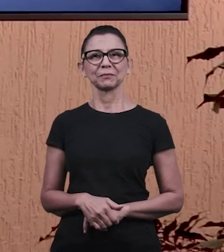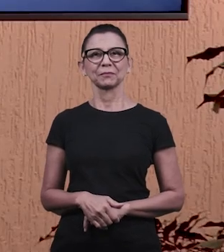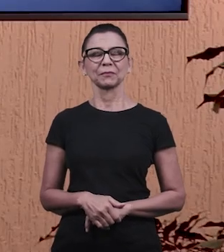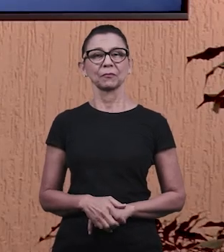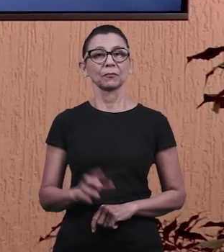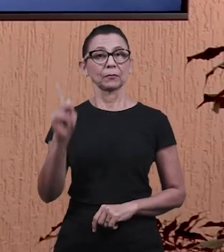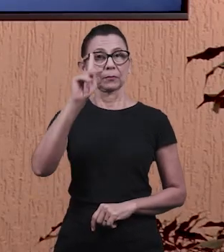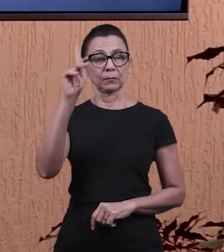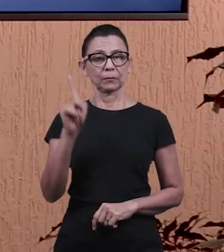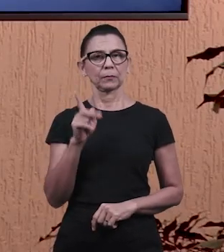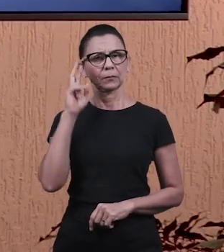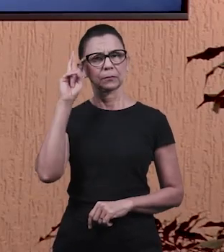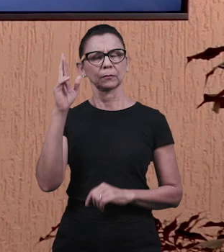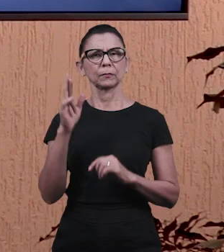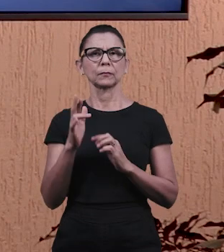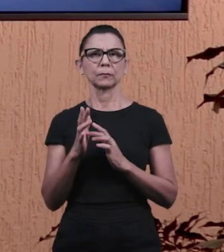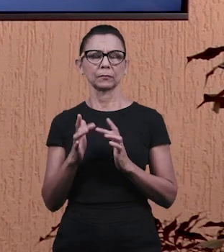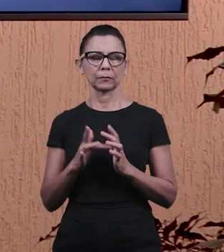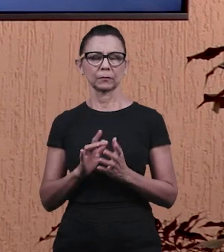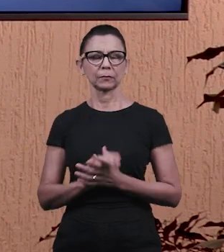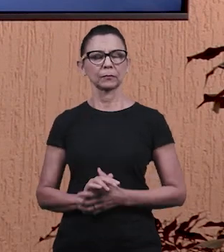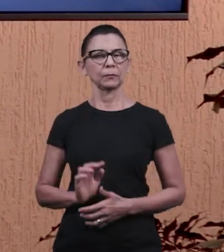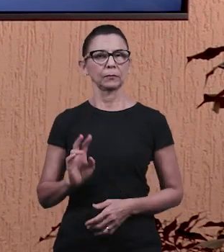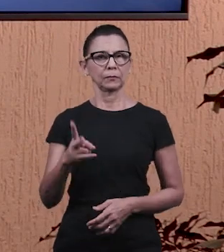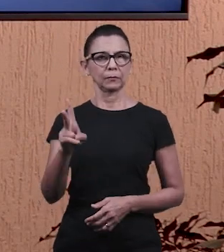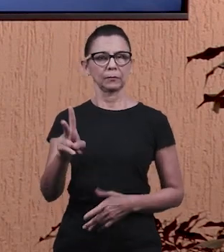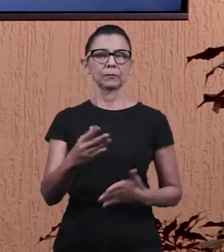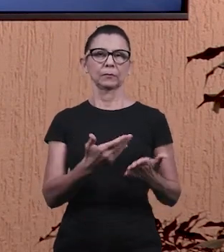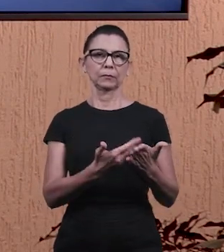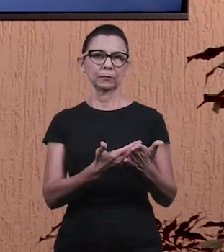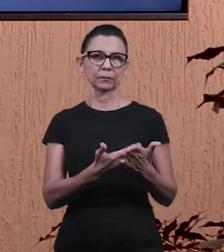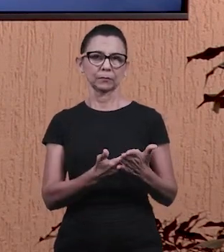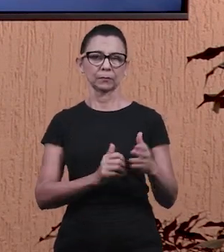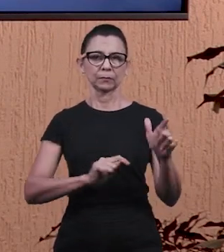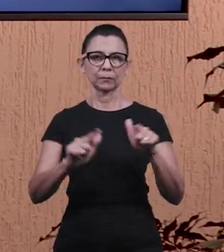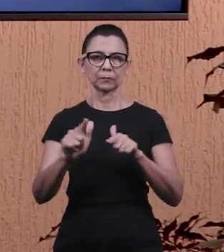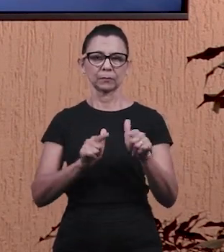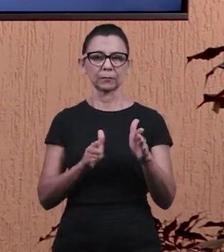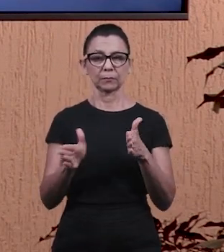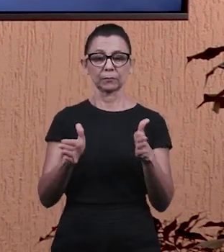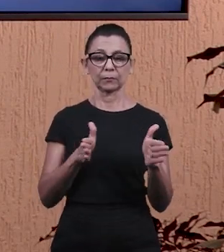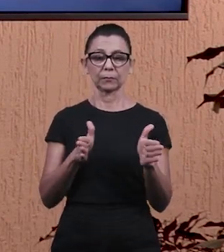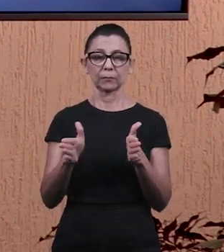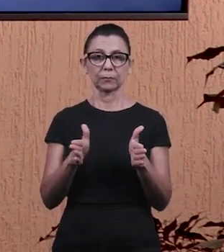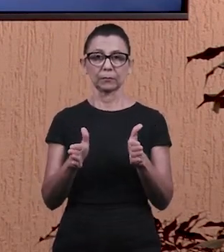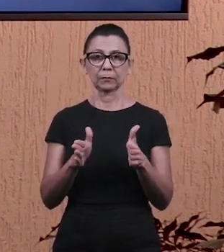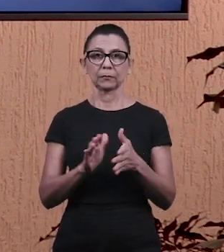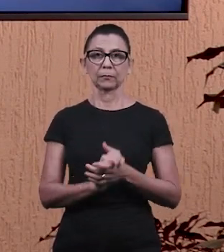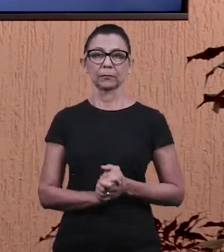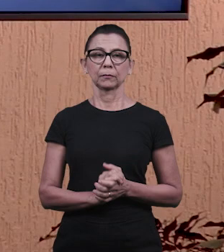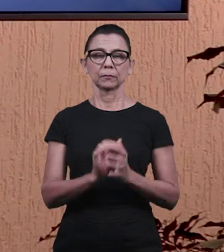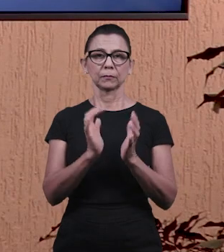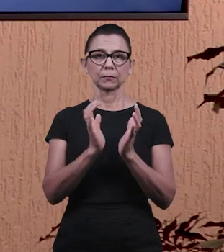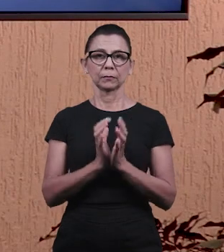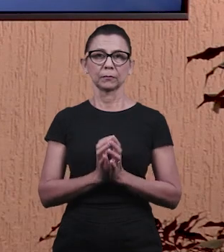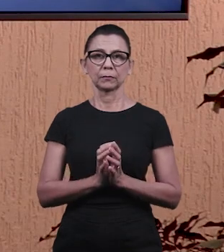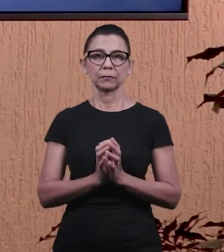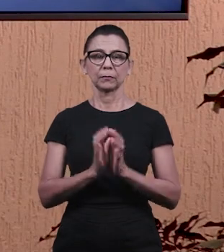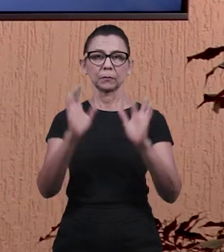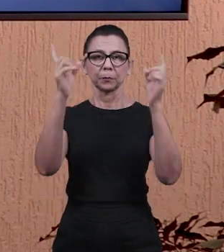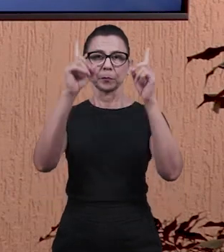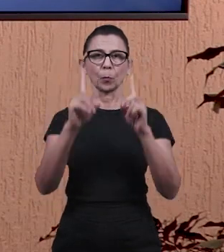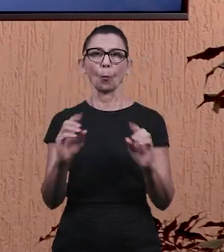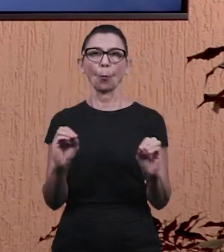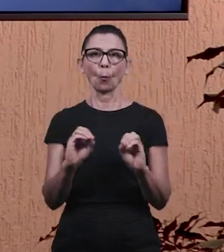Мир Господа Иисуса, возлюбленные, давайте продолжим нашу работу с детьми,